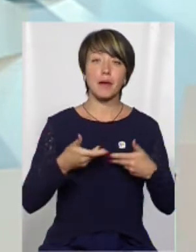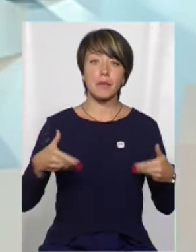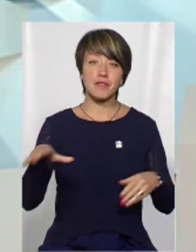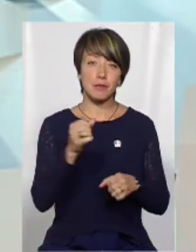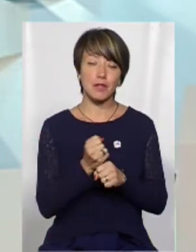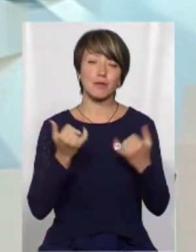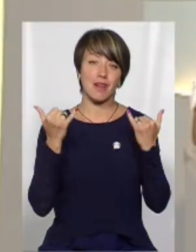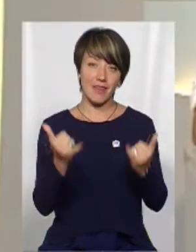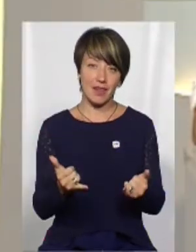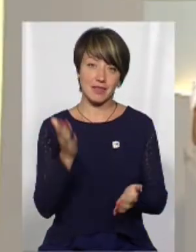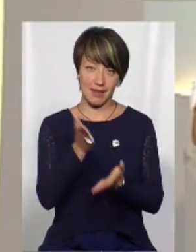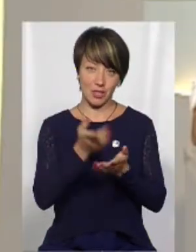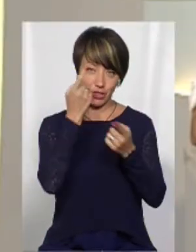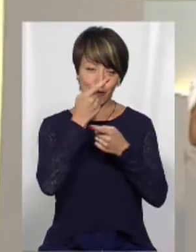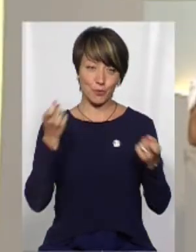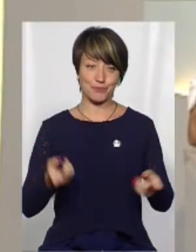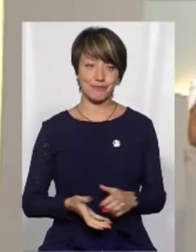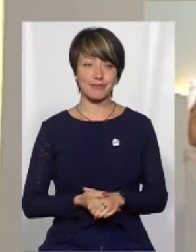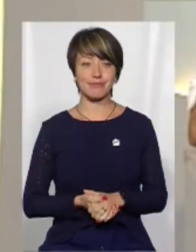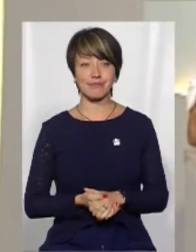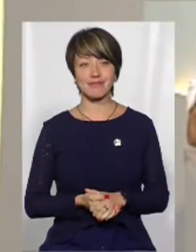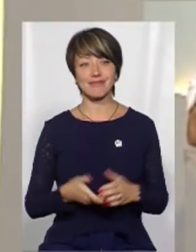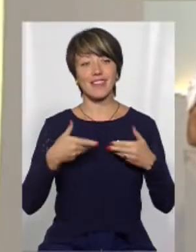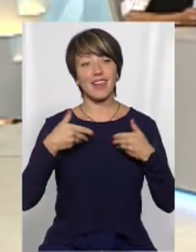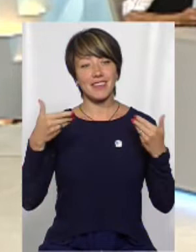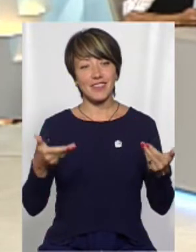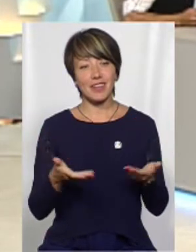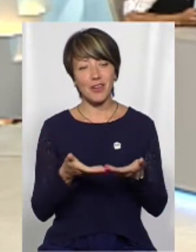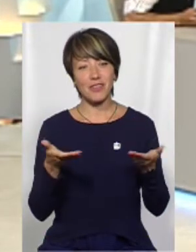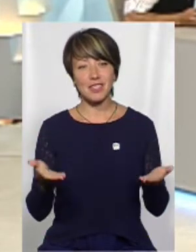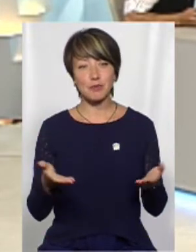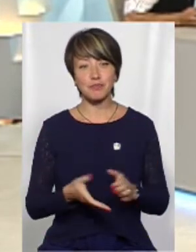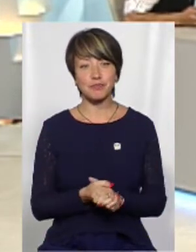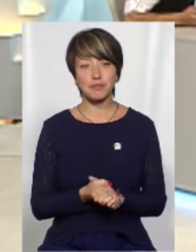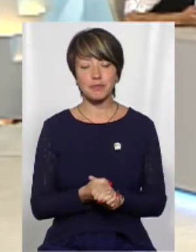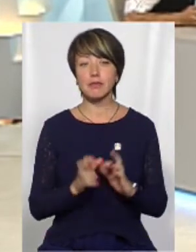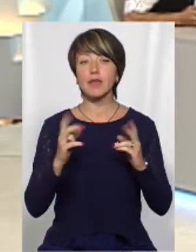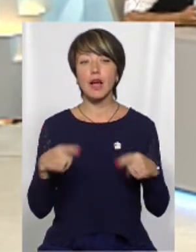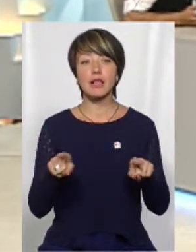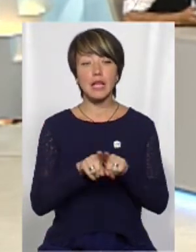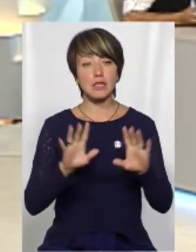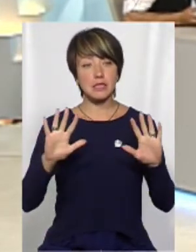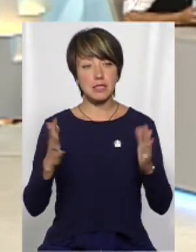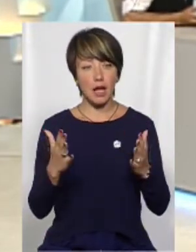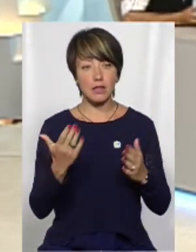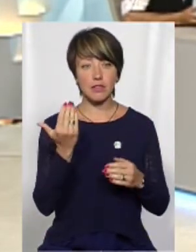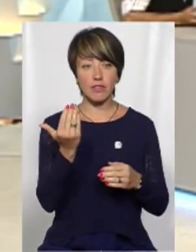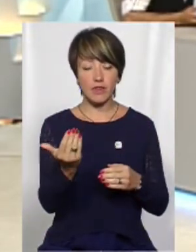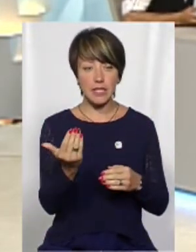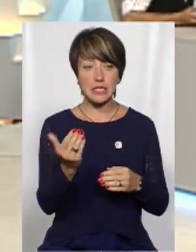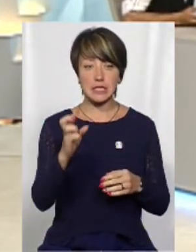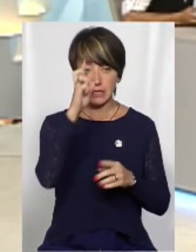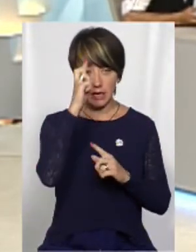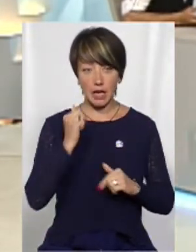всі працюємо для вас наживо. Вітаю вас. Жозе, як так сталося, що ви з